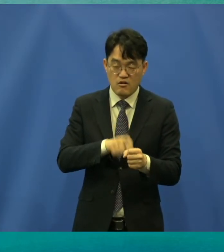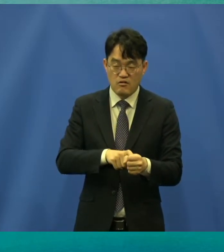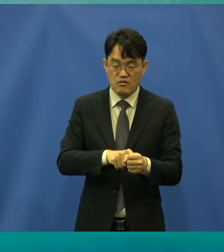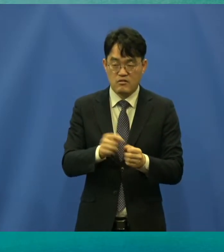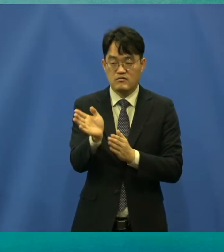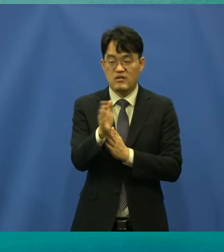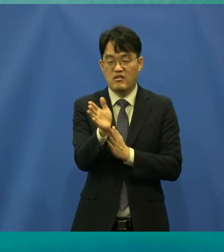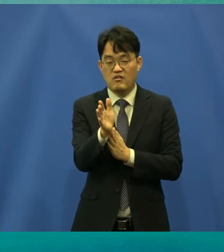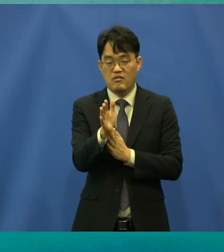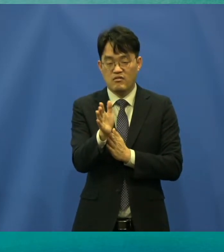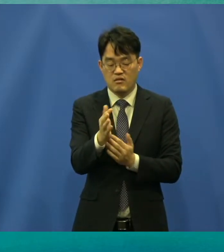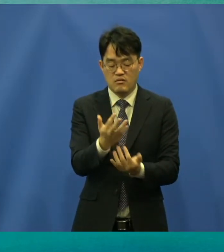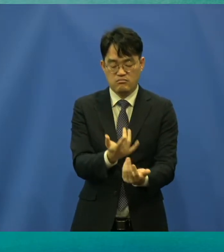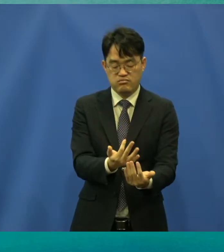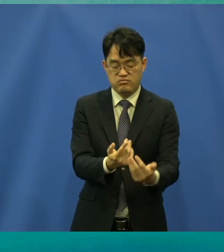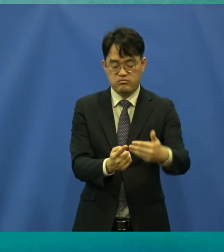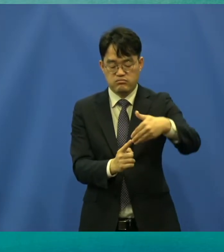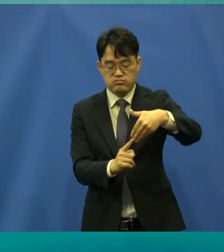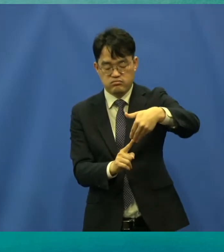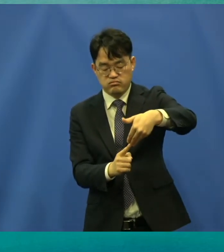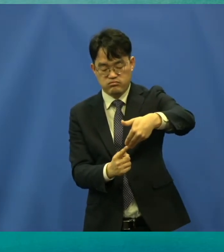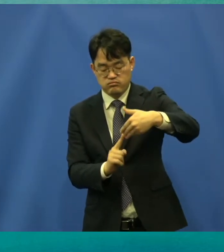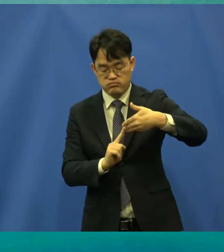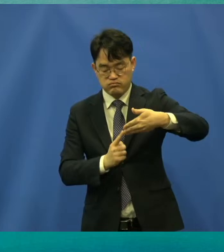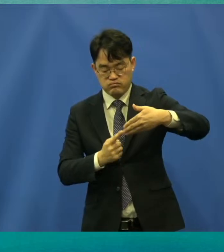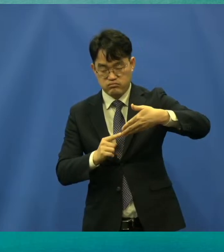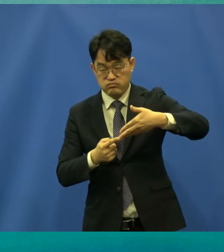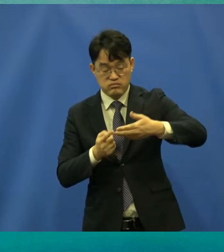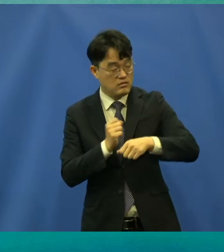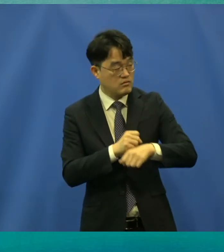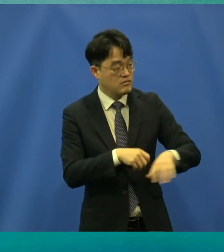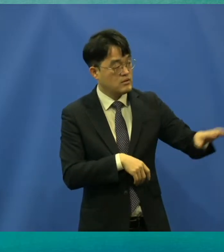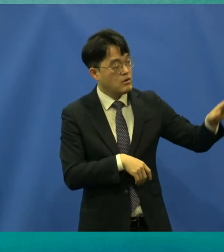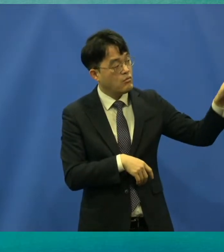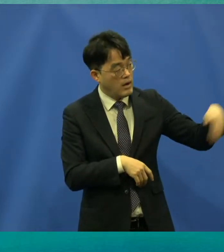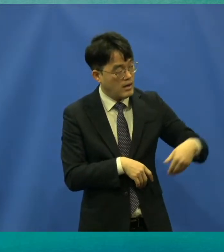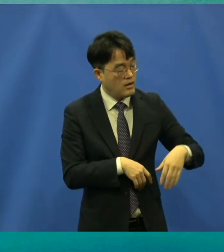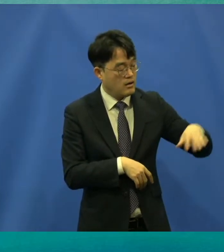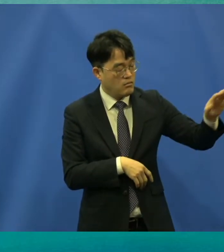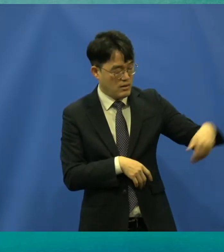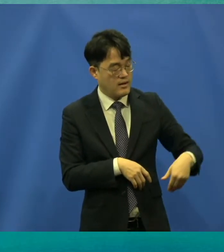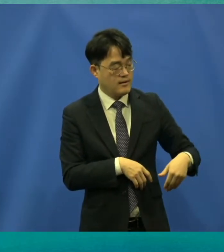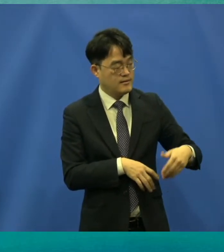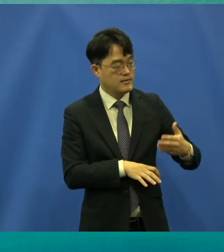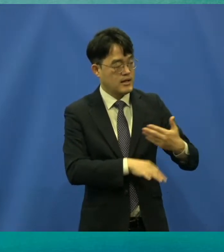초대하십니다. 와서 조반을 먹으라.